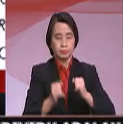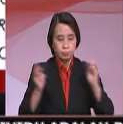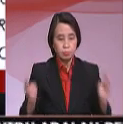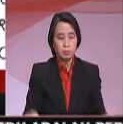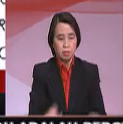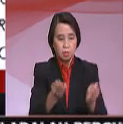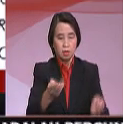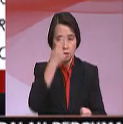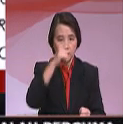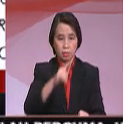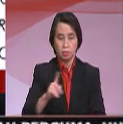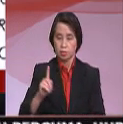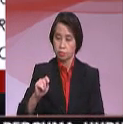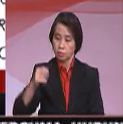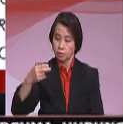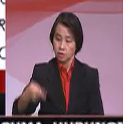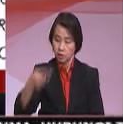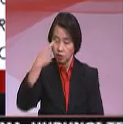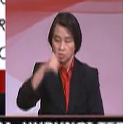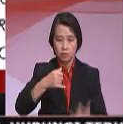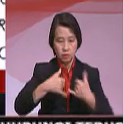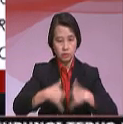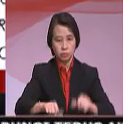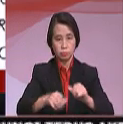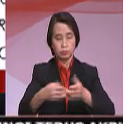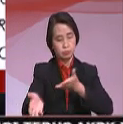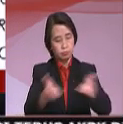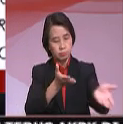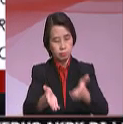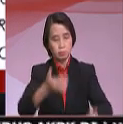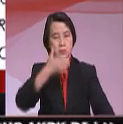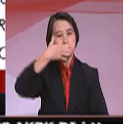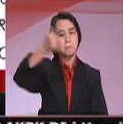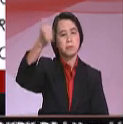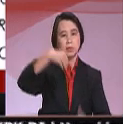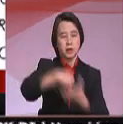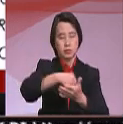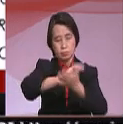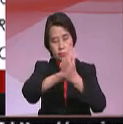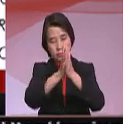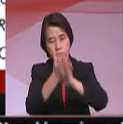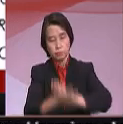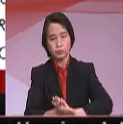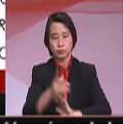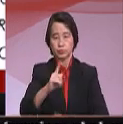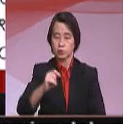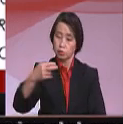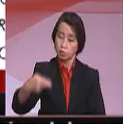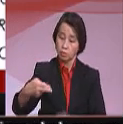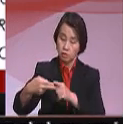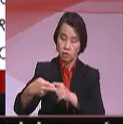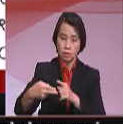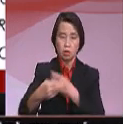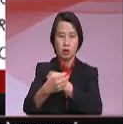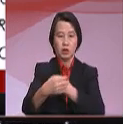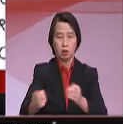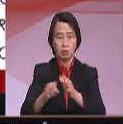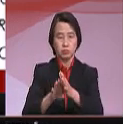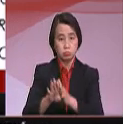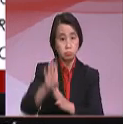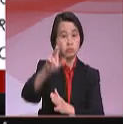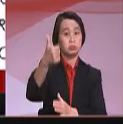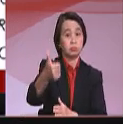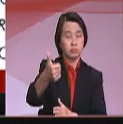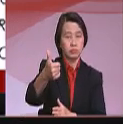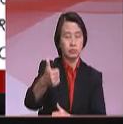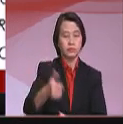motivasi kepada warga TH untuk terus memberi perkhidmatan cemerlang dalam menjadikan TH sebuah organisasi berprestasi